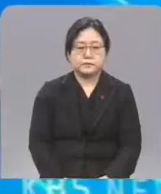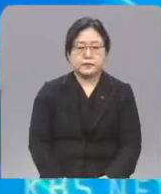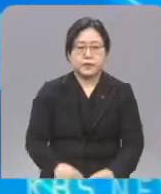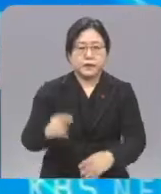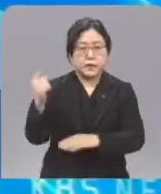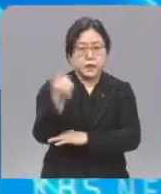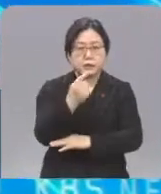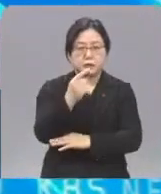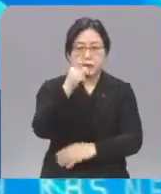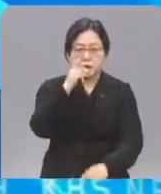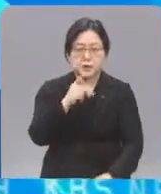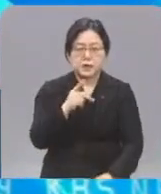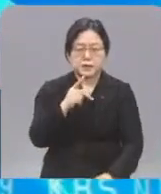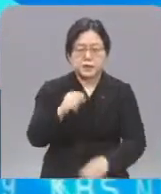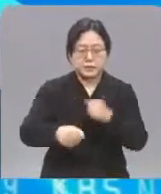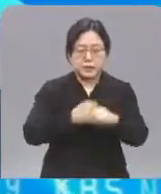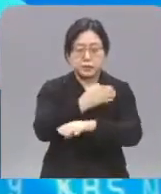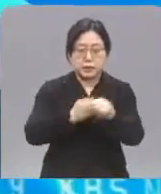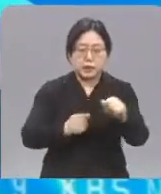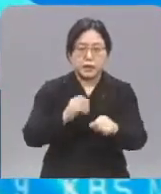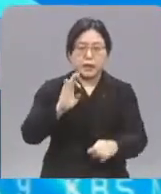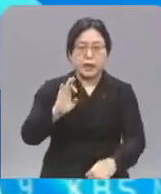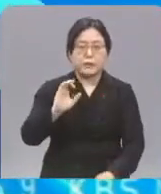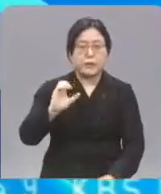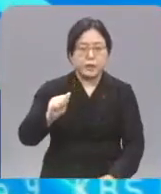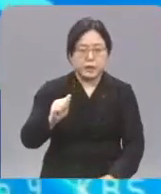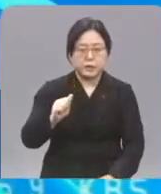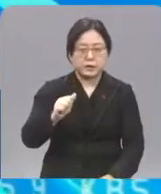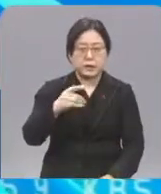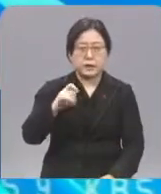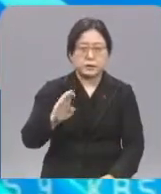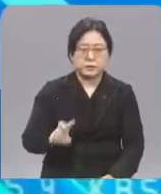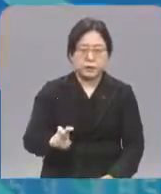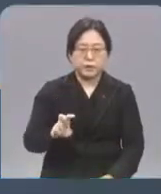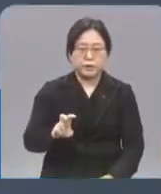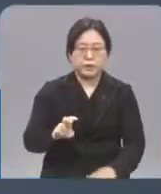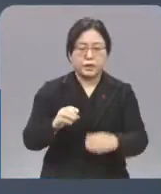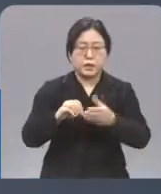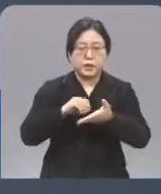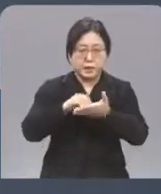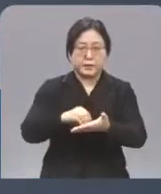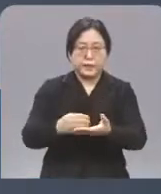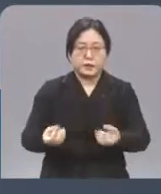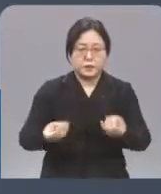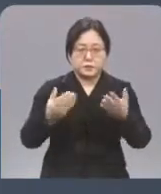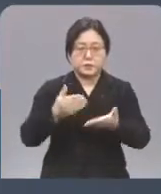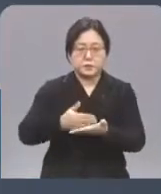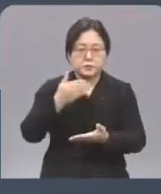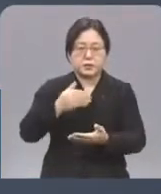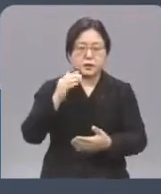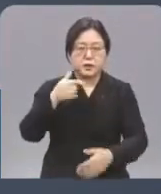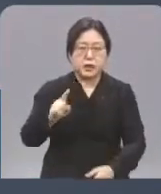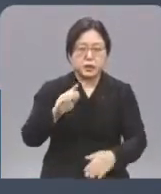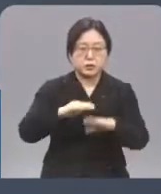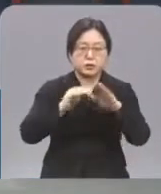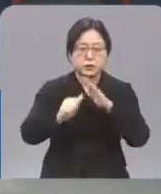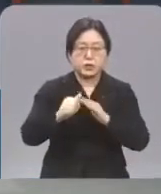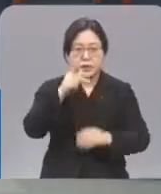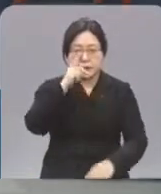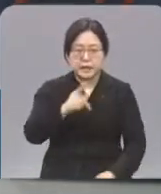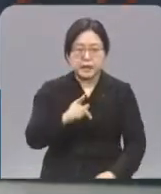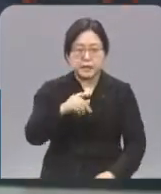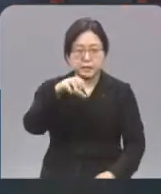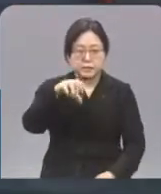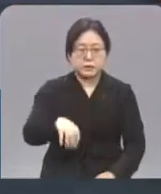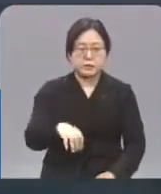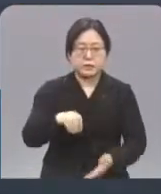프로야구 기아 타이거즈가 자유계약선수 fa 로 영입된 나성범 선수 입단식 을 열었습니다 나 선수는 오늘 광주 기아 챔피언스 필드